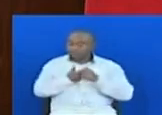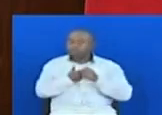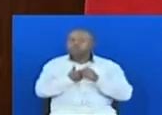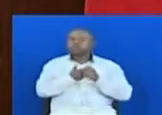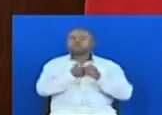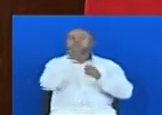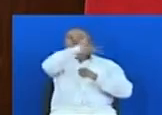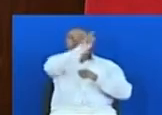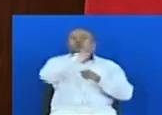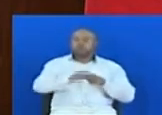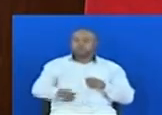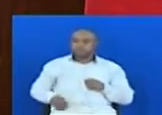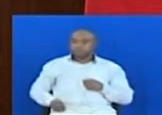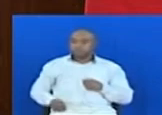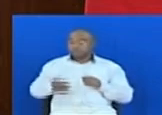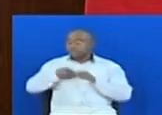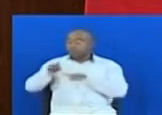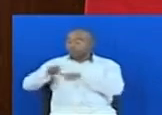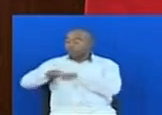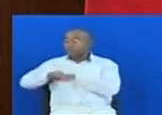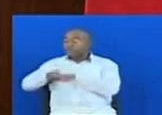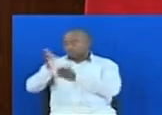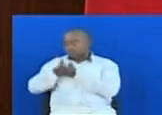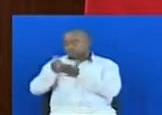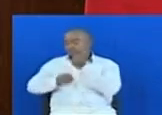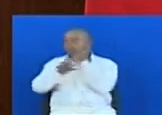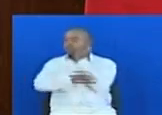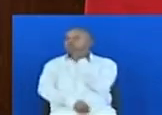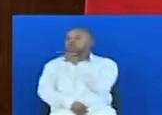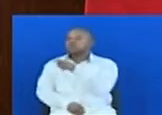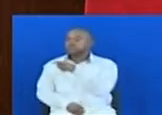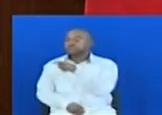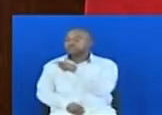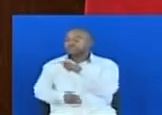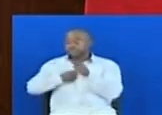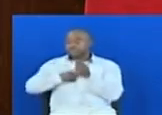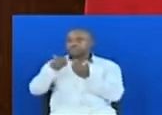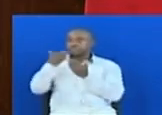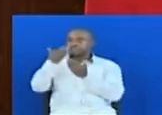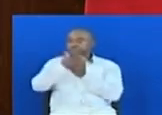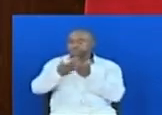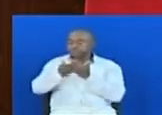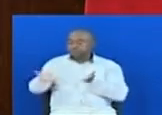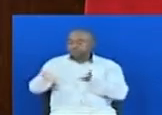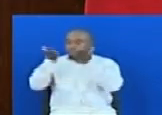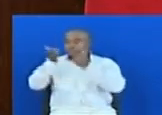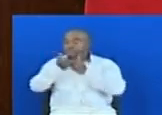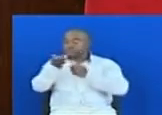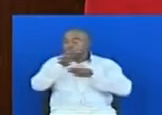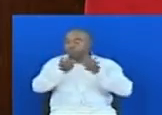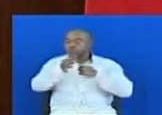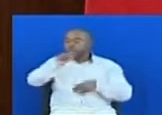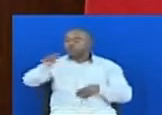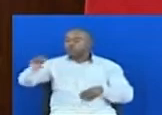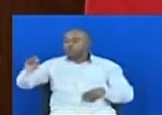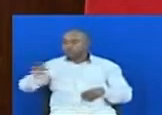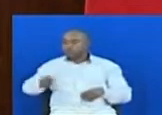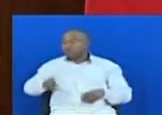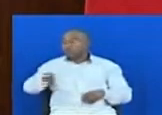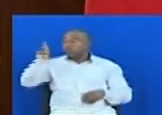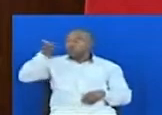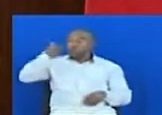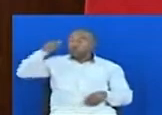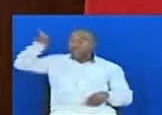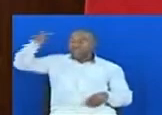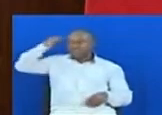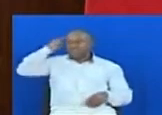Sisi tuna Afrika tunajipambanua, sisi ni maskini. Sisi ni nchi zinazoendelea. Sisi tuna uchumi mdogo. Wenzetu ndivyo wanavyotupambanua na